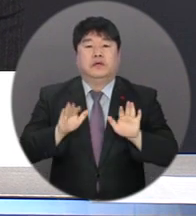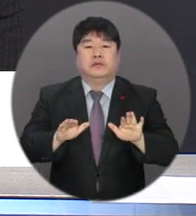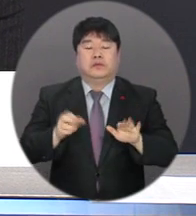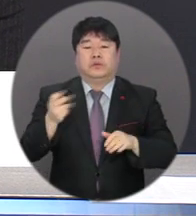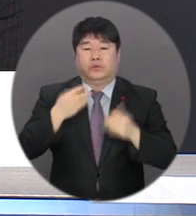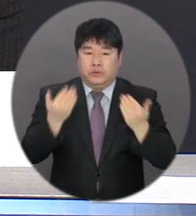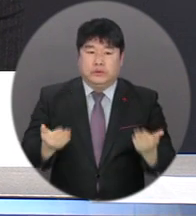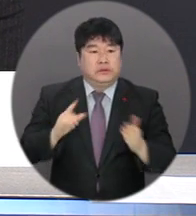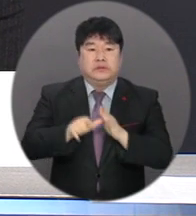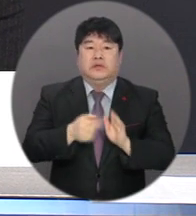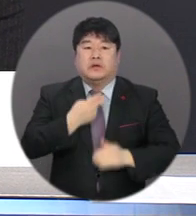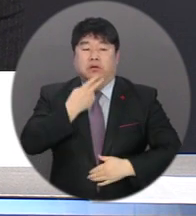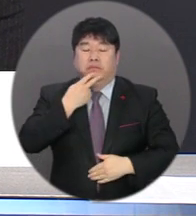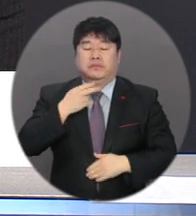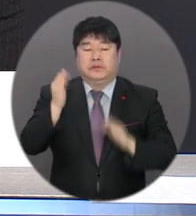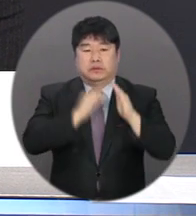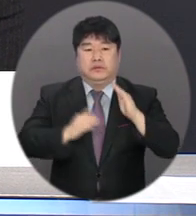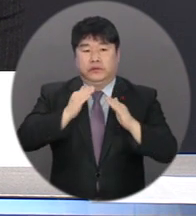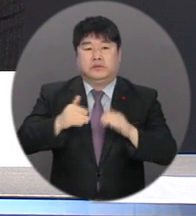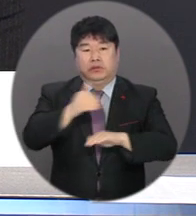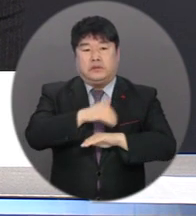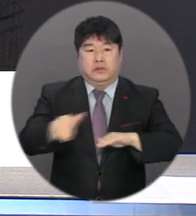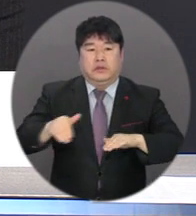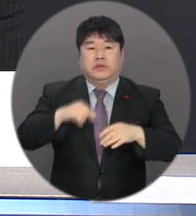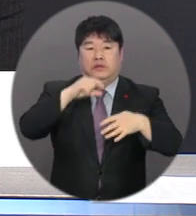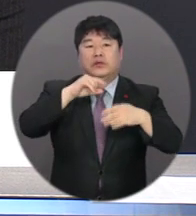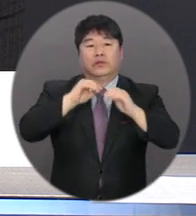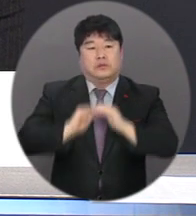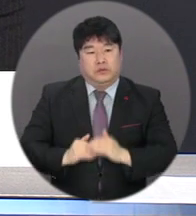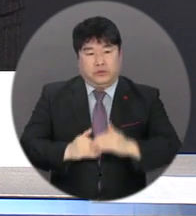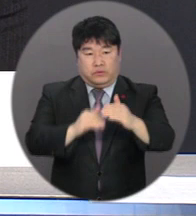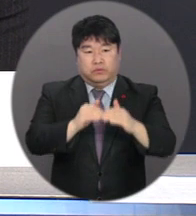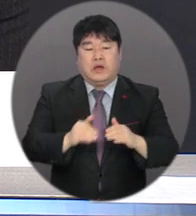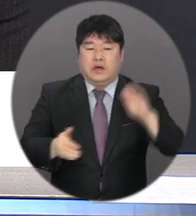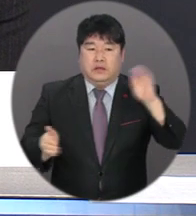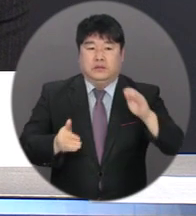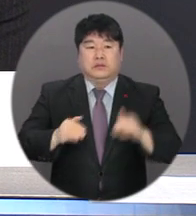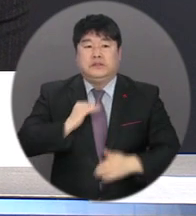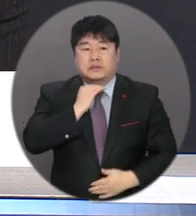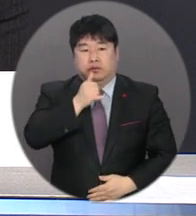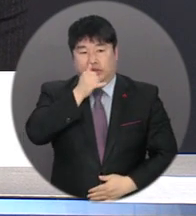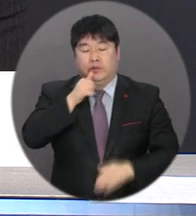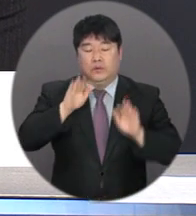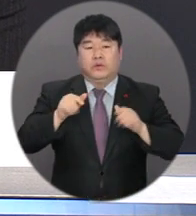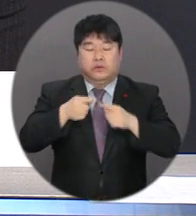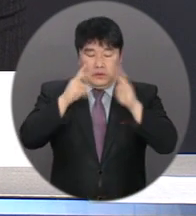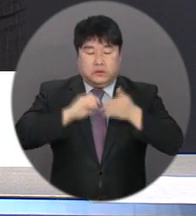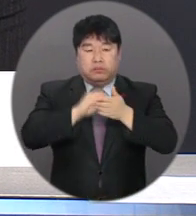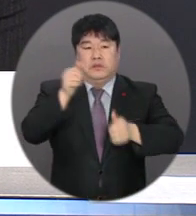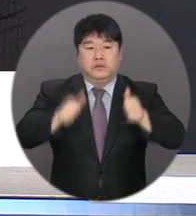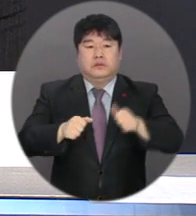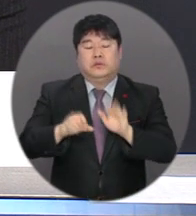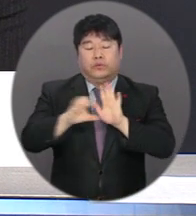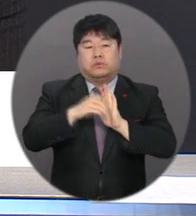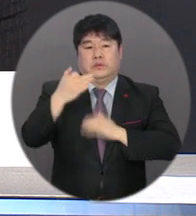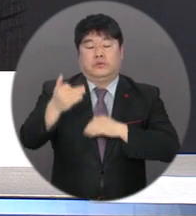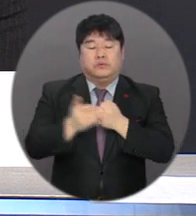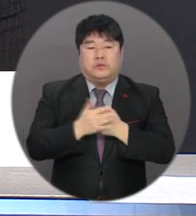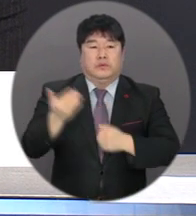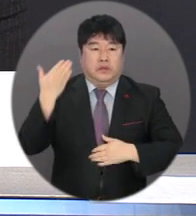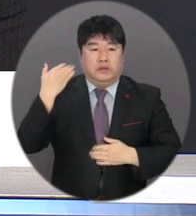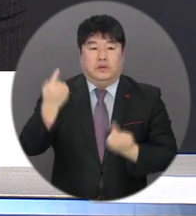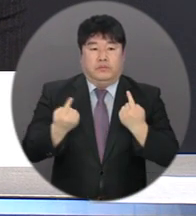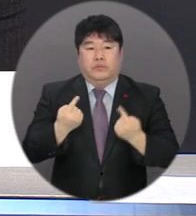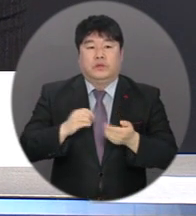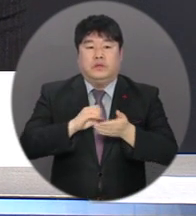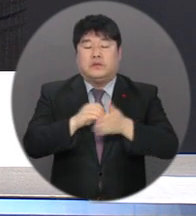쉴 틈도 없이 정시 전략과 절차가 수험생들을 기다리고 있습니다. 올 수능은 코로나19로 인해 예년보다 응시생이